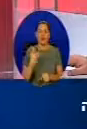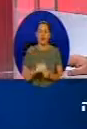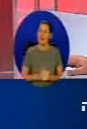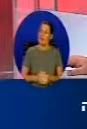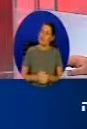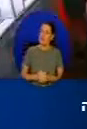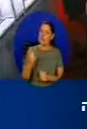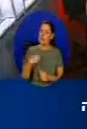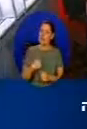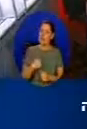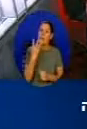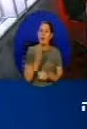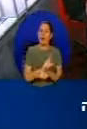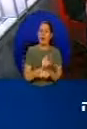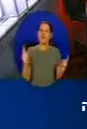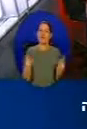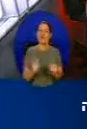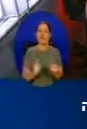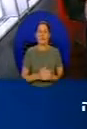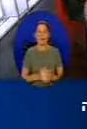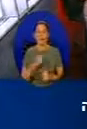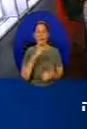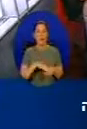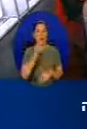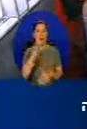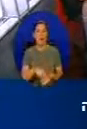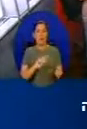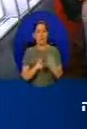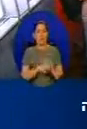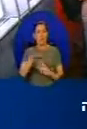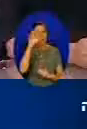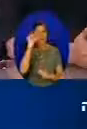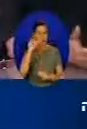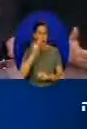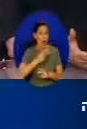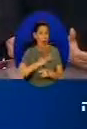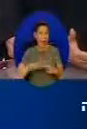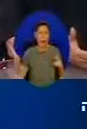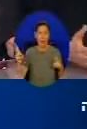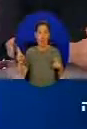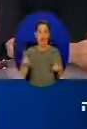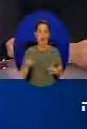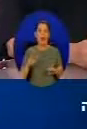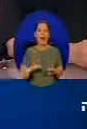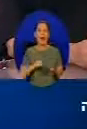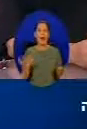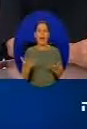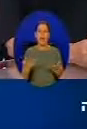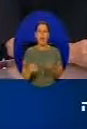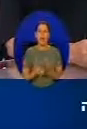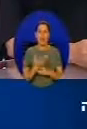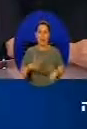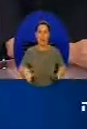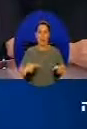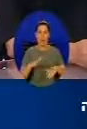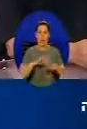אותך. אוקיי, אנחנו מדברים על האדם ששינה את הפרדיגמה לחלוטין באיך נוצרו החיים על הפלנטה הזאת.